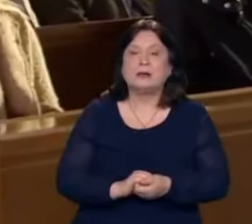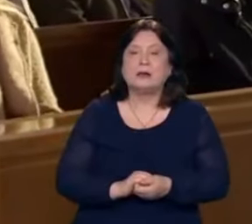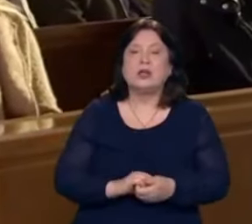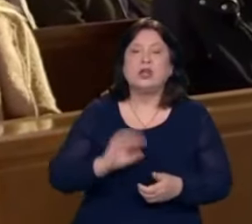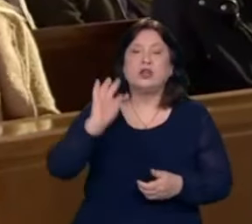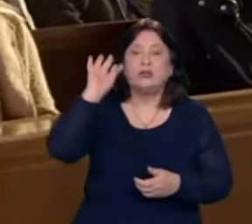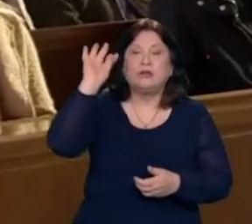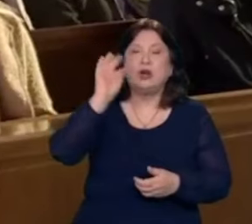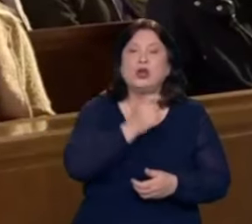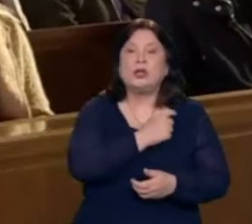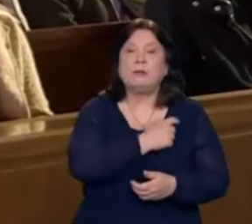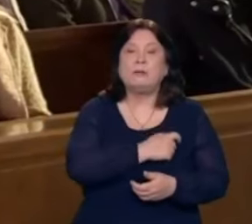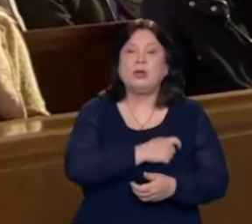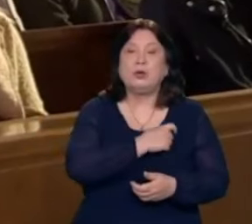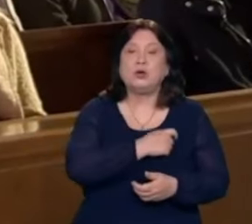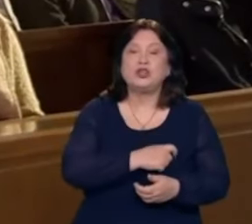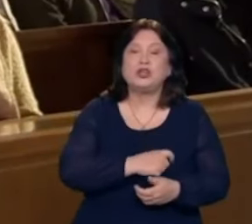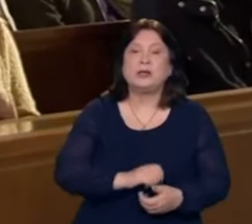Pie